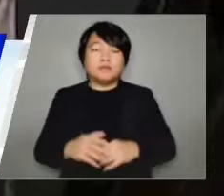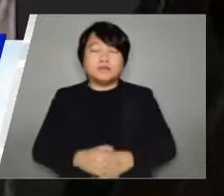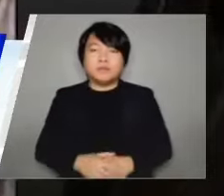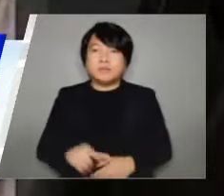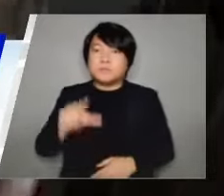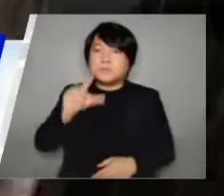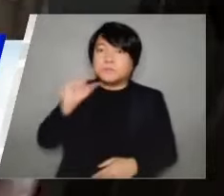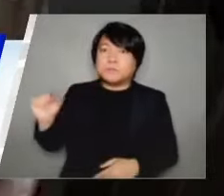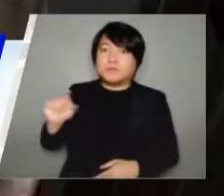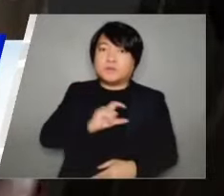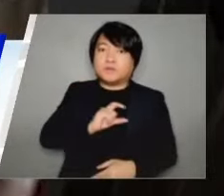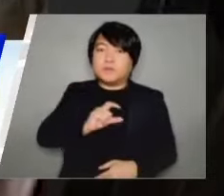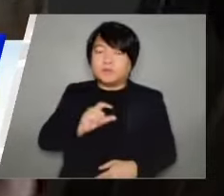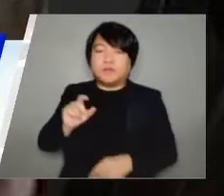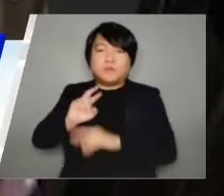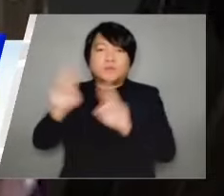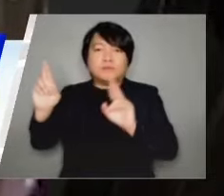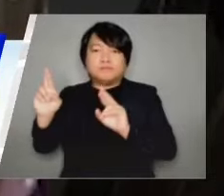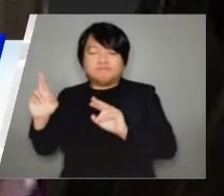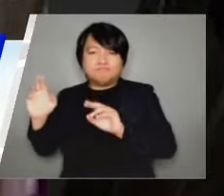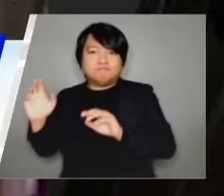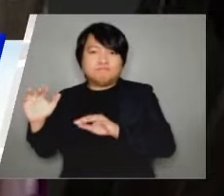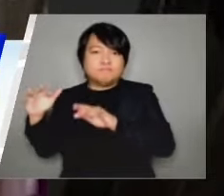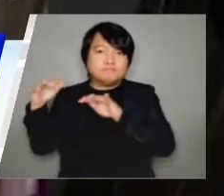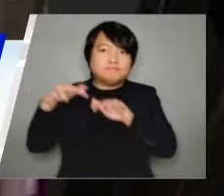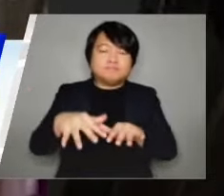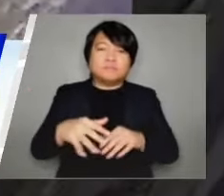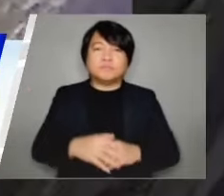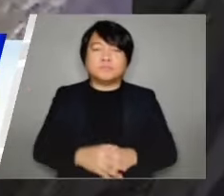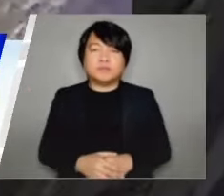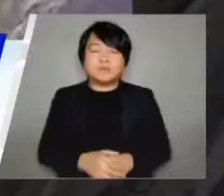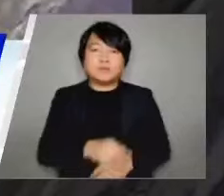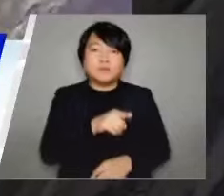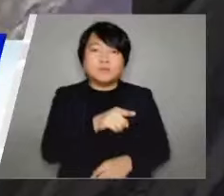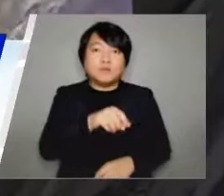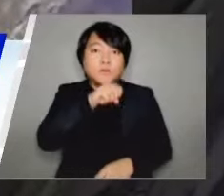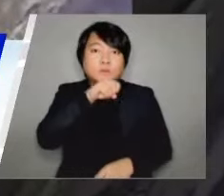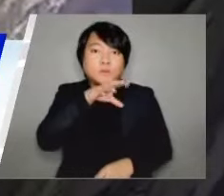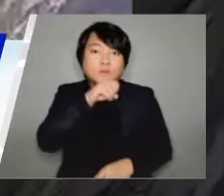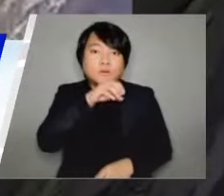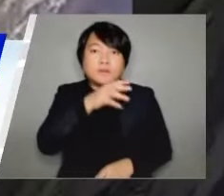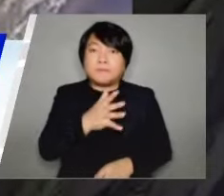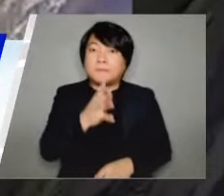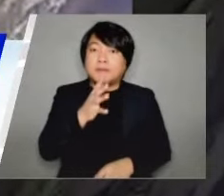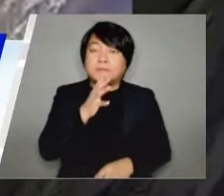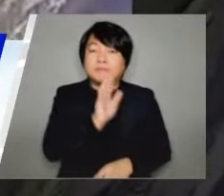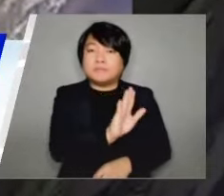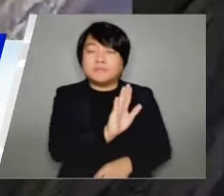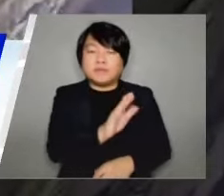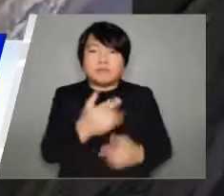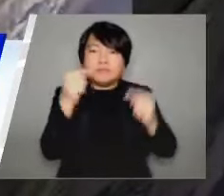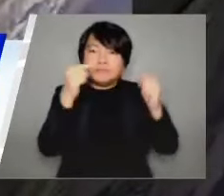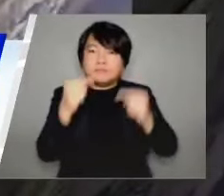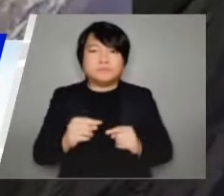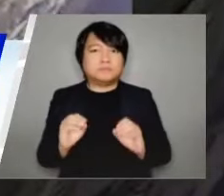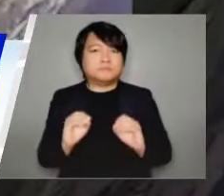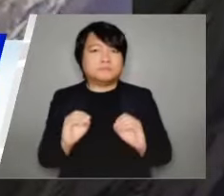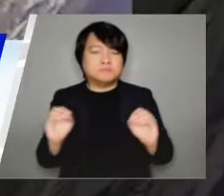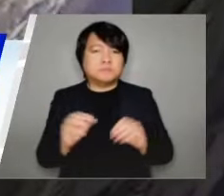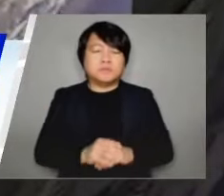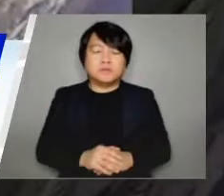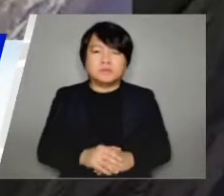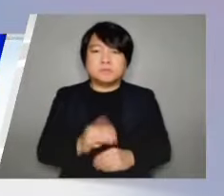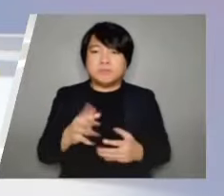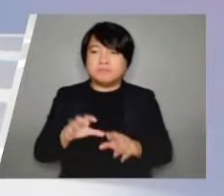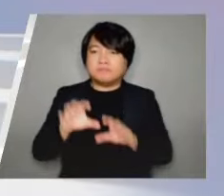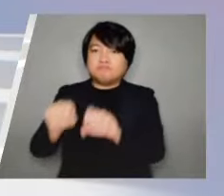insidente. Ayon sa kanila, walang tinamong sugat ang matanda. Hawak na rin ng pulisya ang anak pero wala raw balak ang biktima na magsampa ng